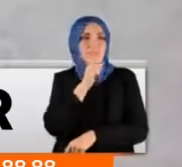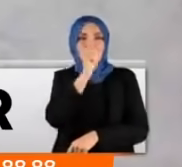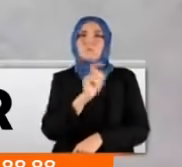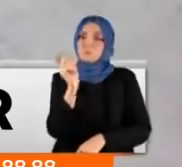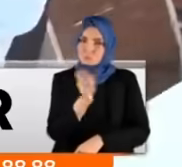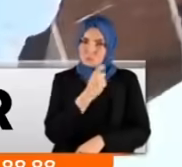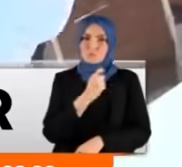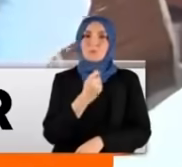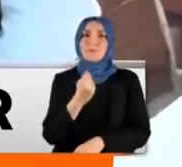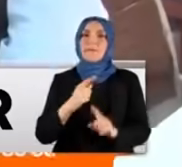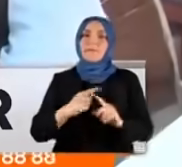lirası teslim edildi kaç kaç